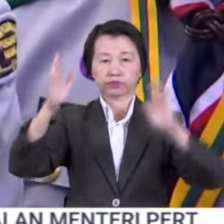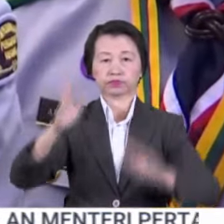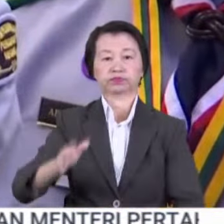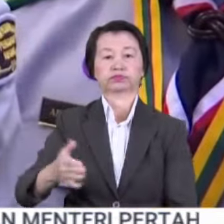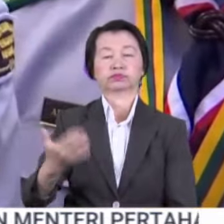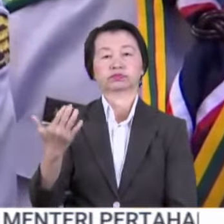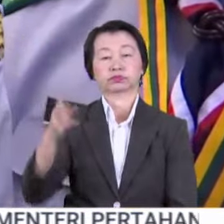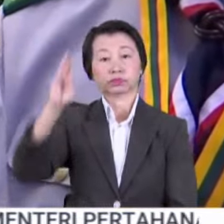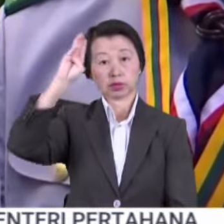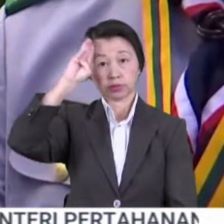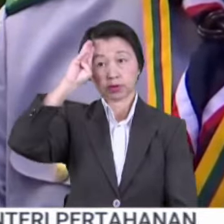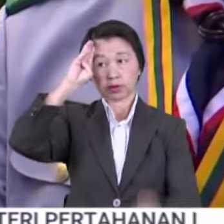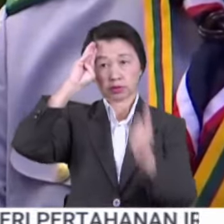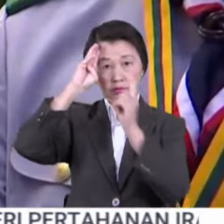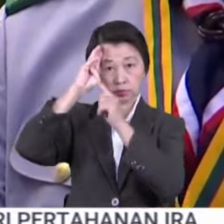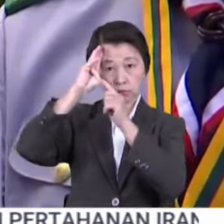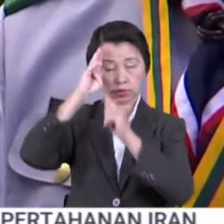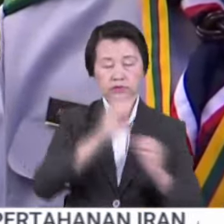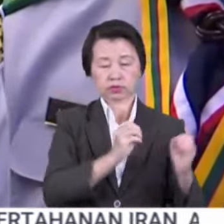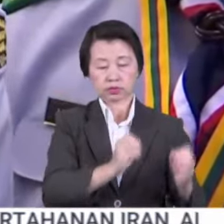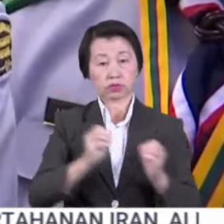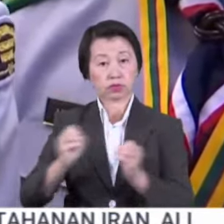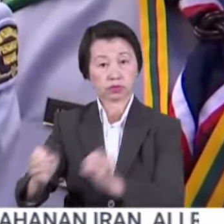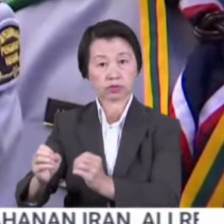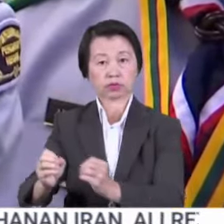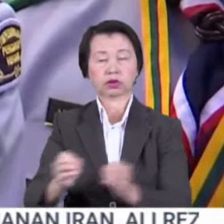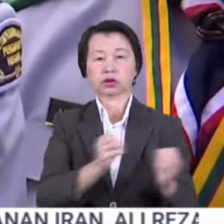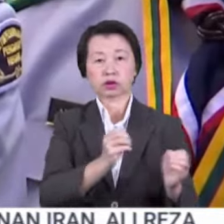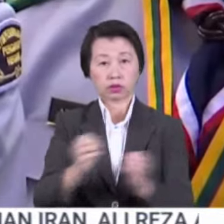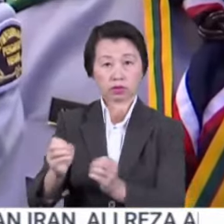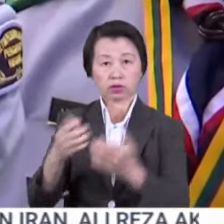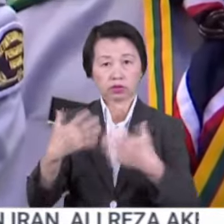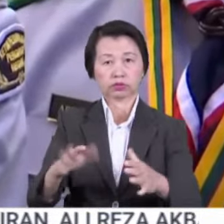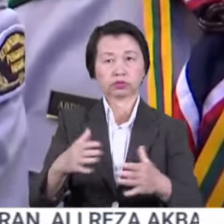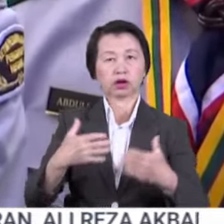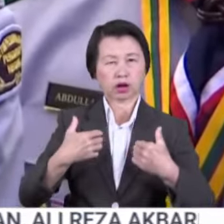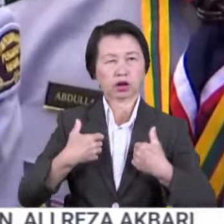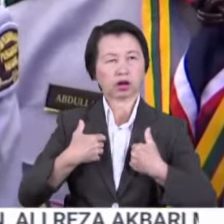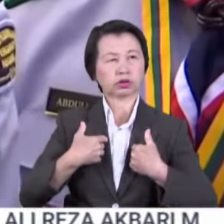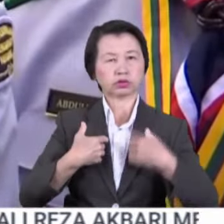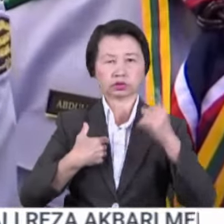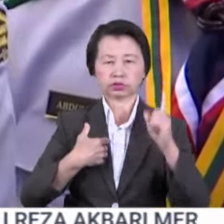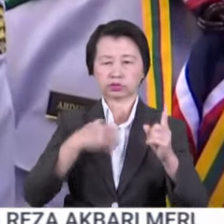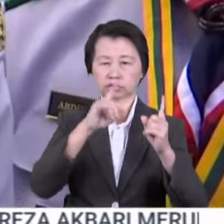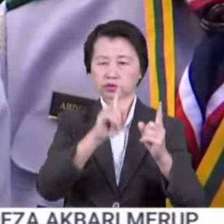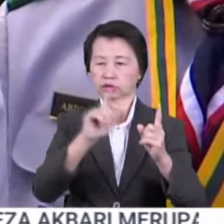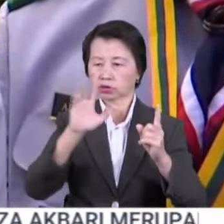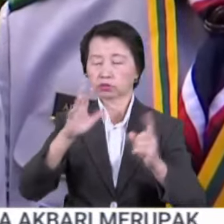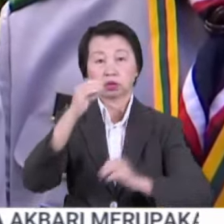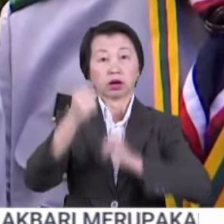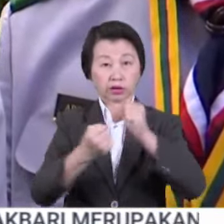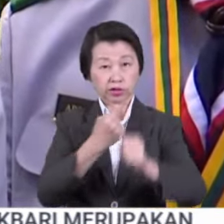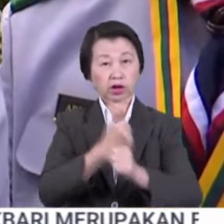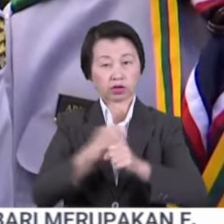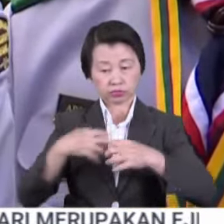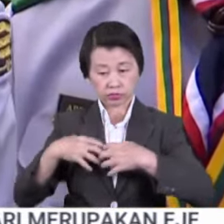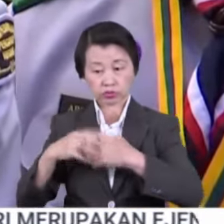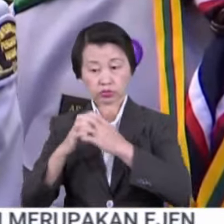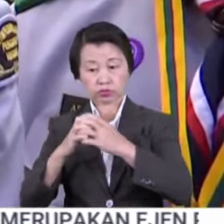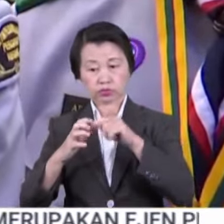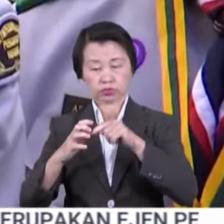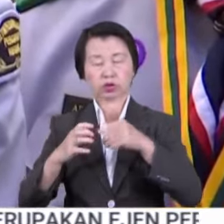adalah satu organisasi yang telah berumur 115 tahun dan mempunyai